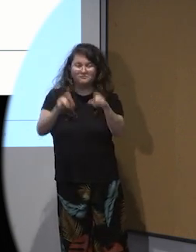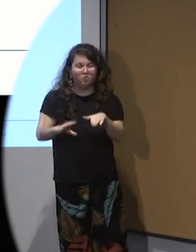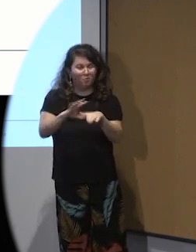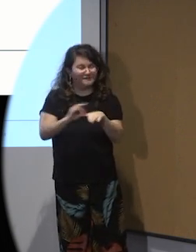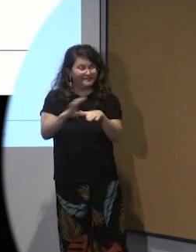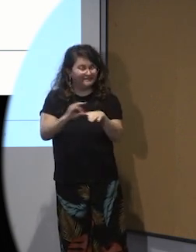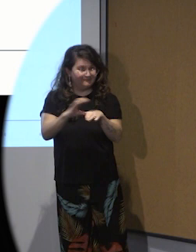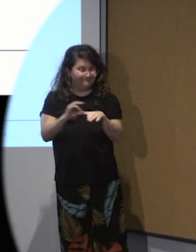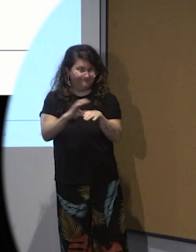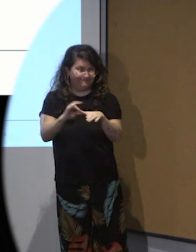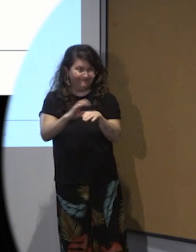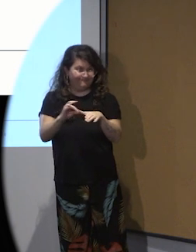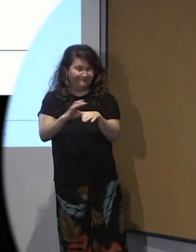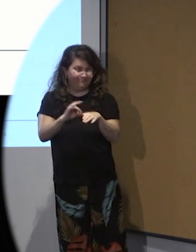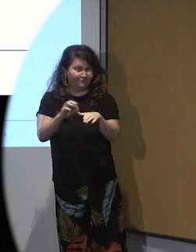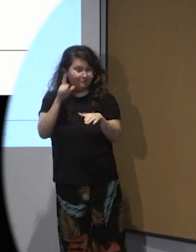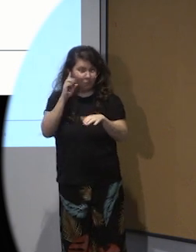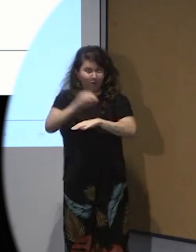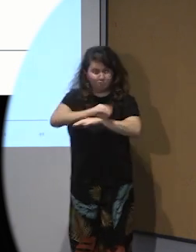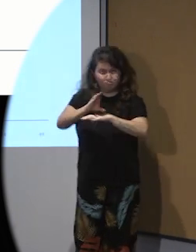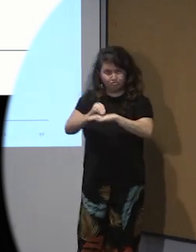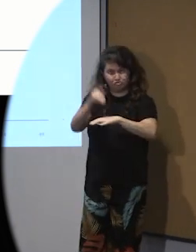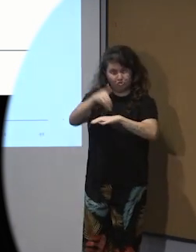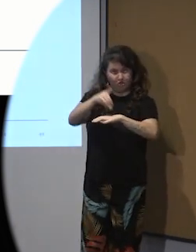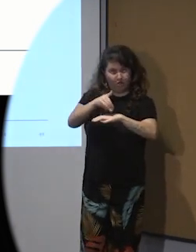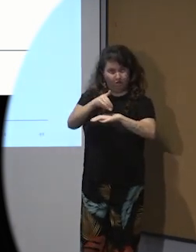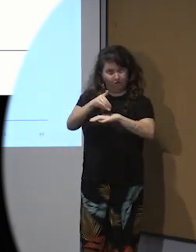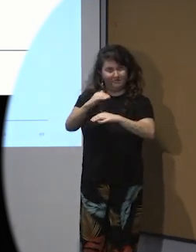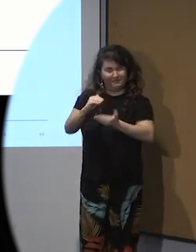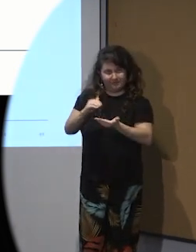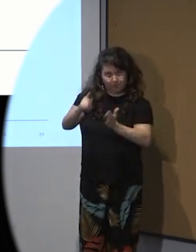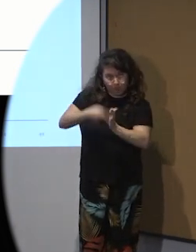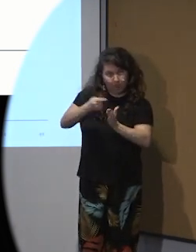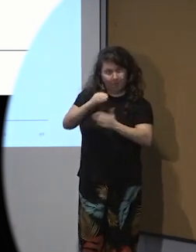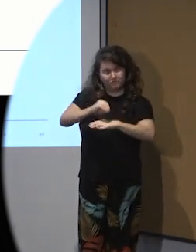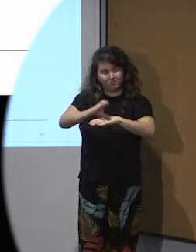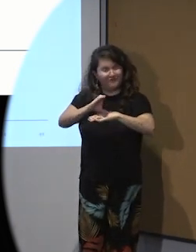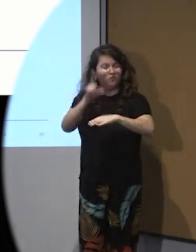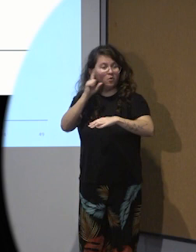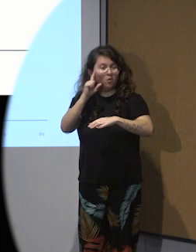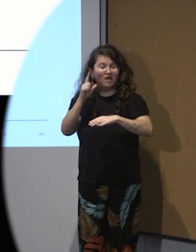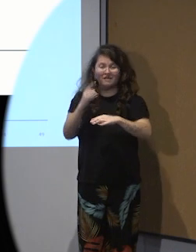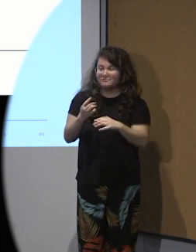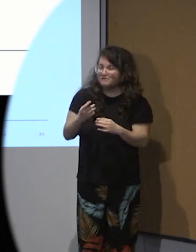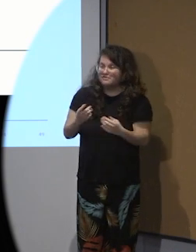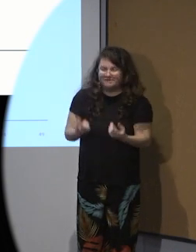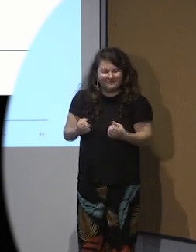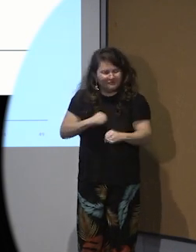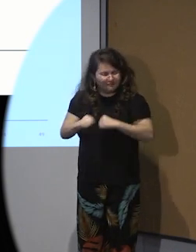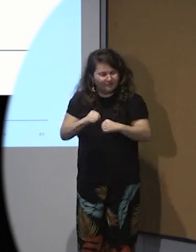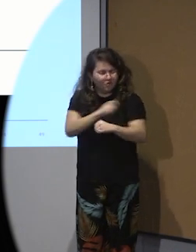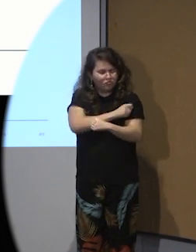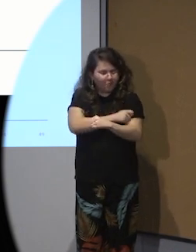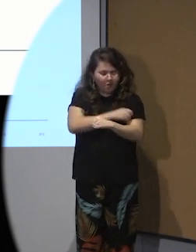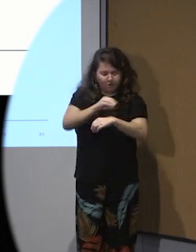c'est de refaire le stock musculaire pour corriger le muscle qui s'est abîmé, même en micro-traumatisme, sans forcément avoir fait de